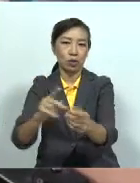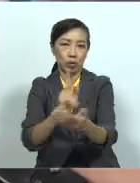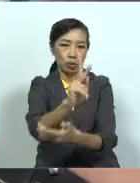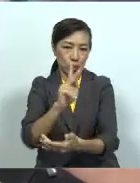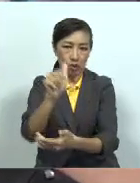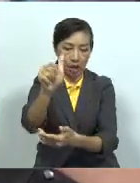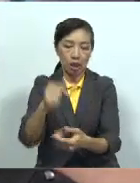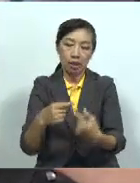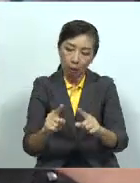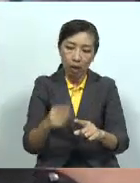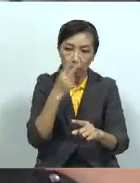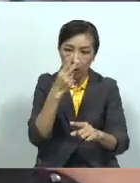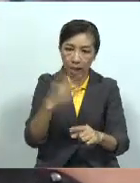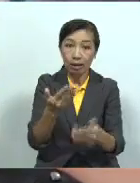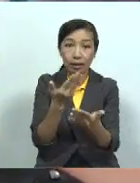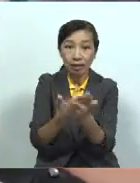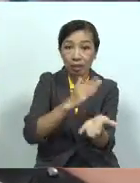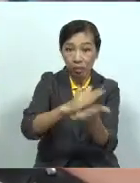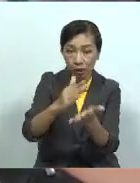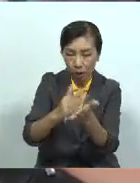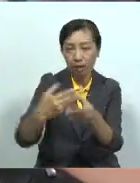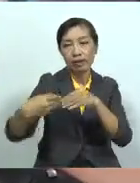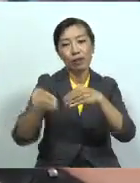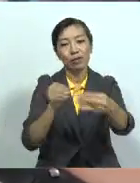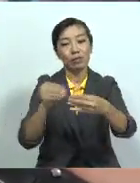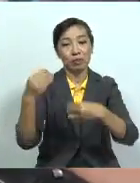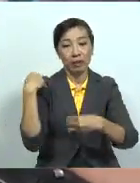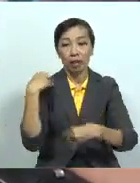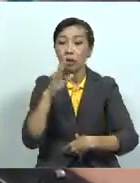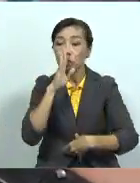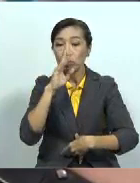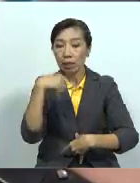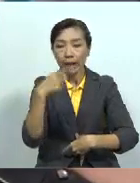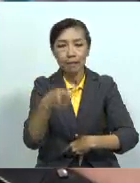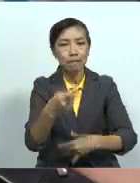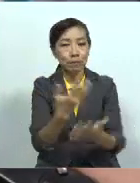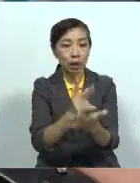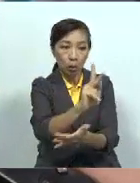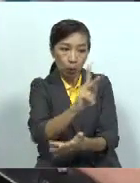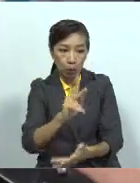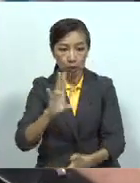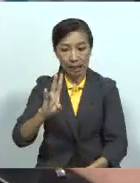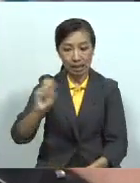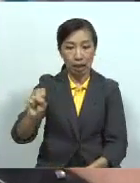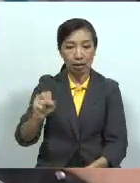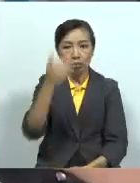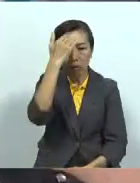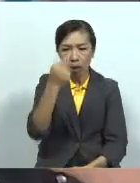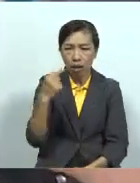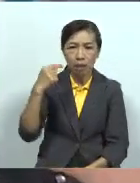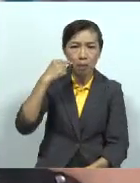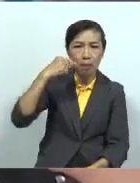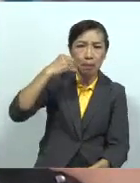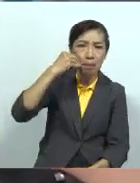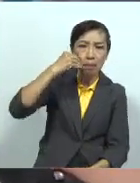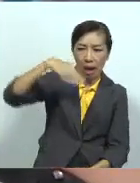ก็มีการผ่อนปลนเรื่องการผ่อนด้วยนะครับก็คือว่าถ้ากู้700,000 บาทเพราะว่าบ้านธ